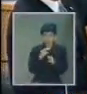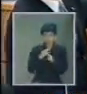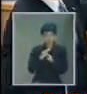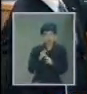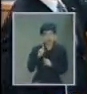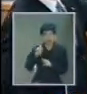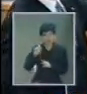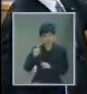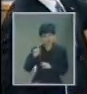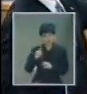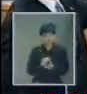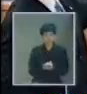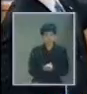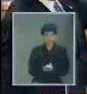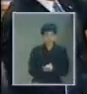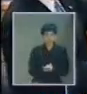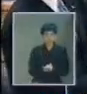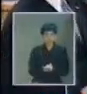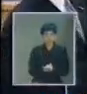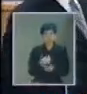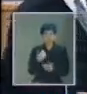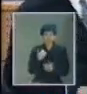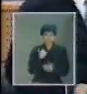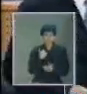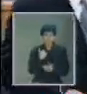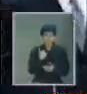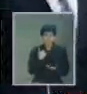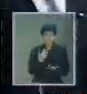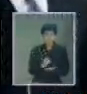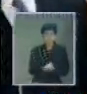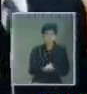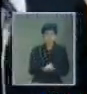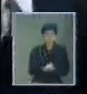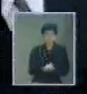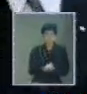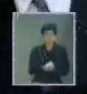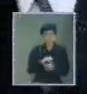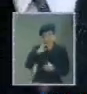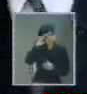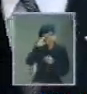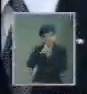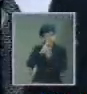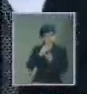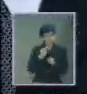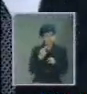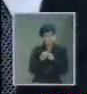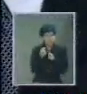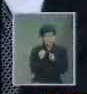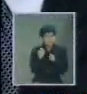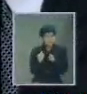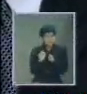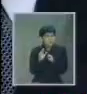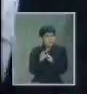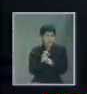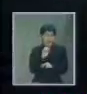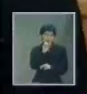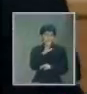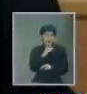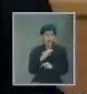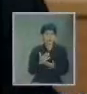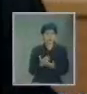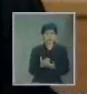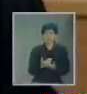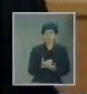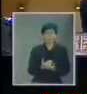สุก็มีคนไปนิจาเฉลิมไม่ใส่ชื่อกรอบศักดิ์เพราะกรอบศักดิ์ขอร้องไม่จริ